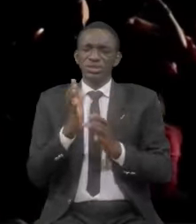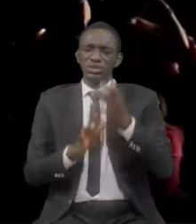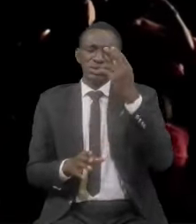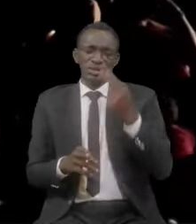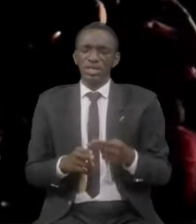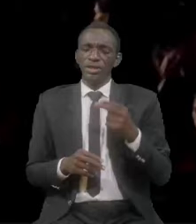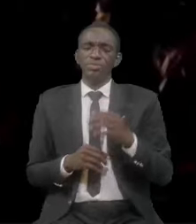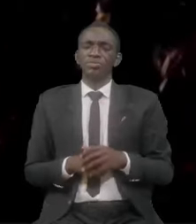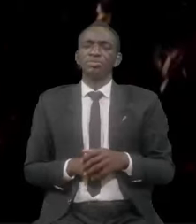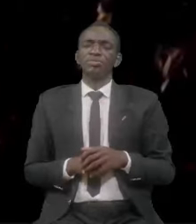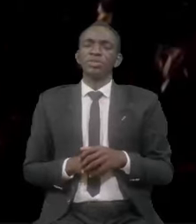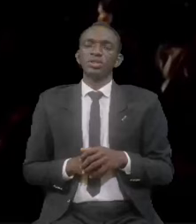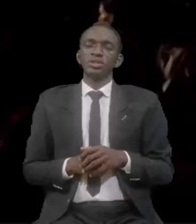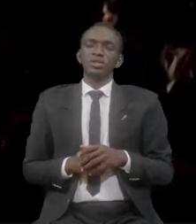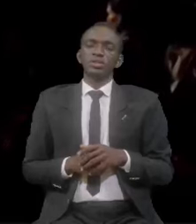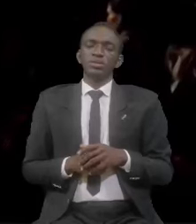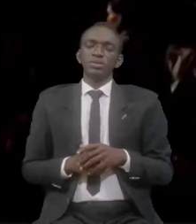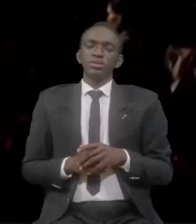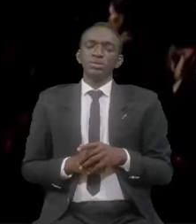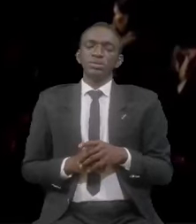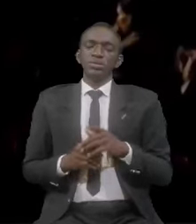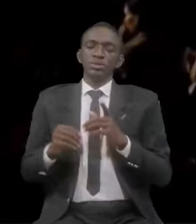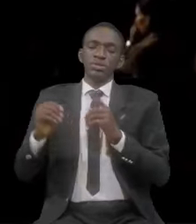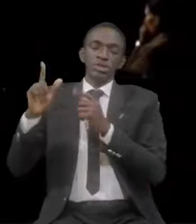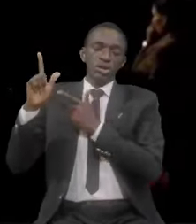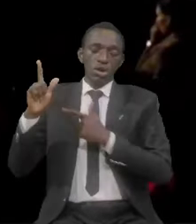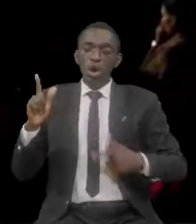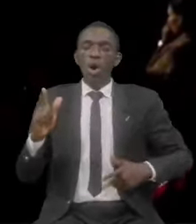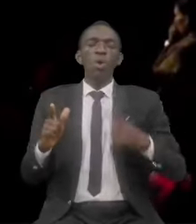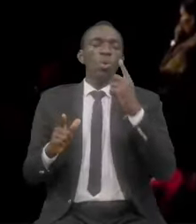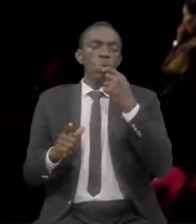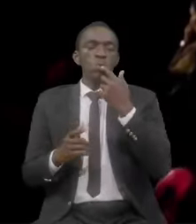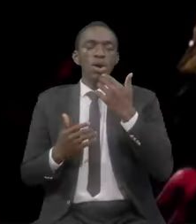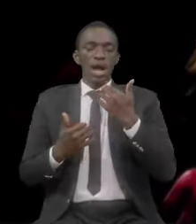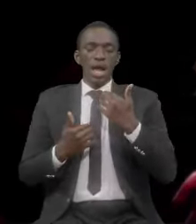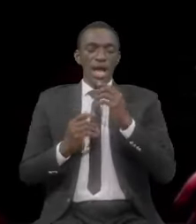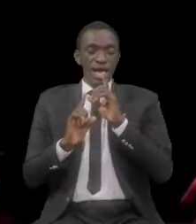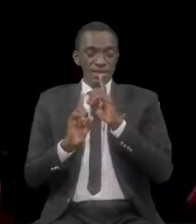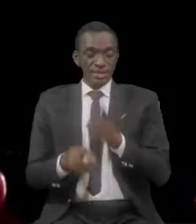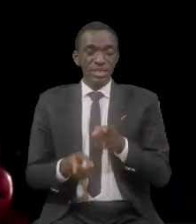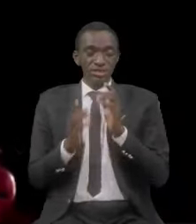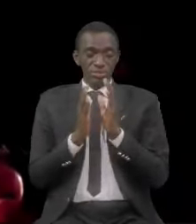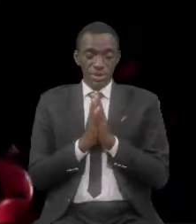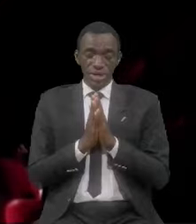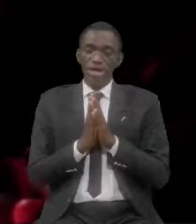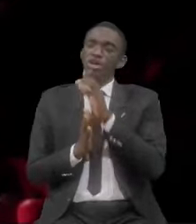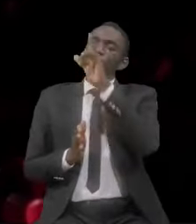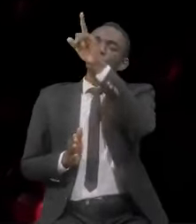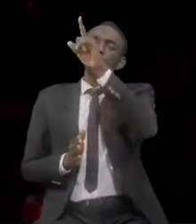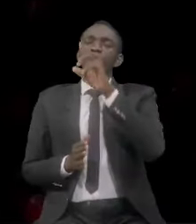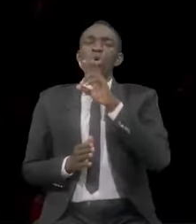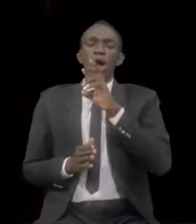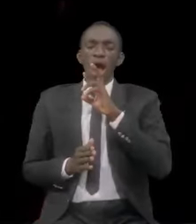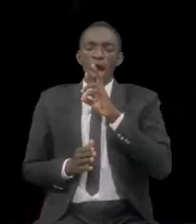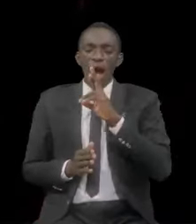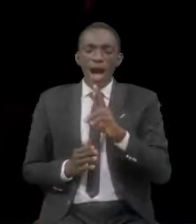Tu es le Dieu qui exauce la prière. Tu es le Dieu qui exauce la prière. Nous savons que tu